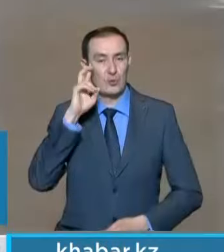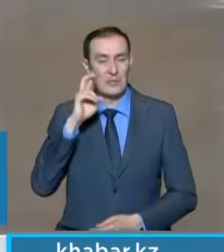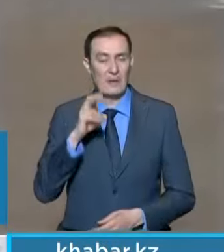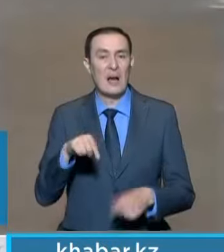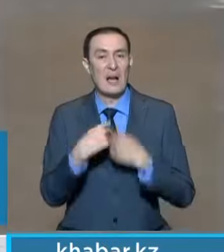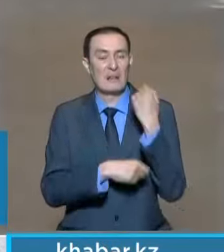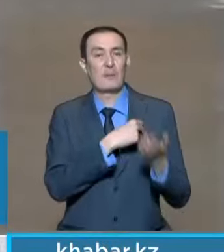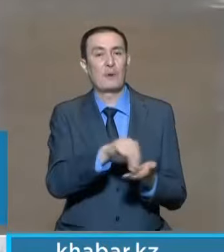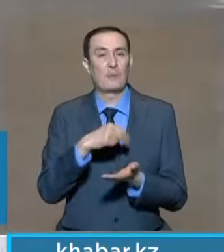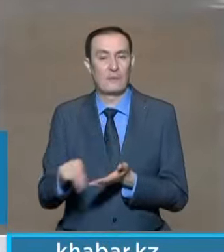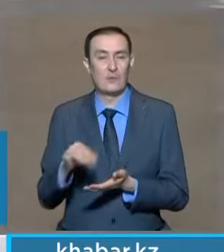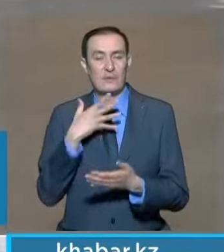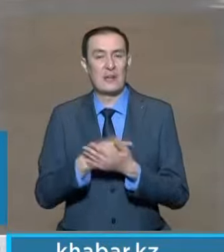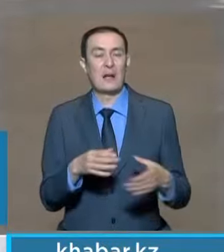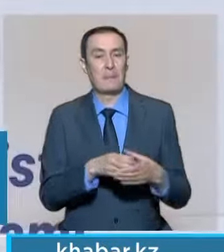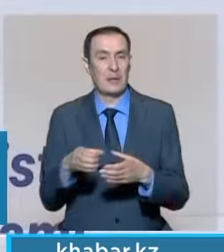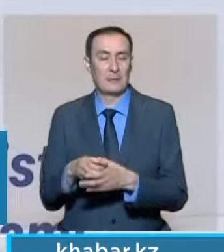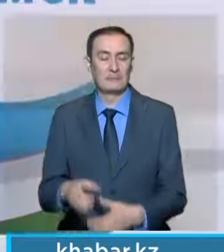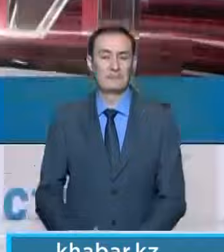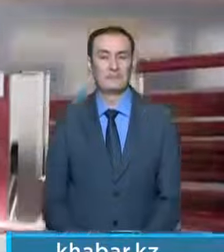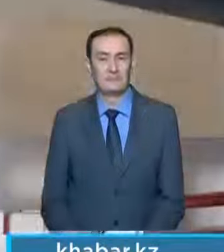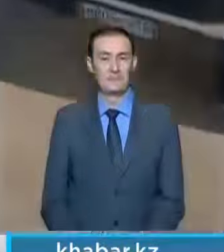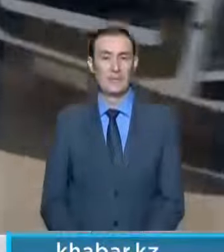а товар приобретен у местных производителей.